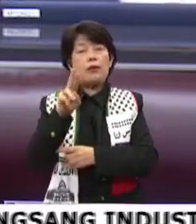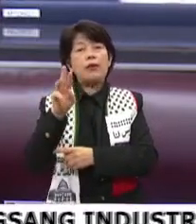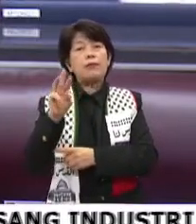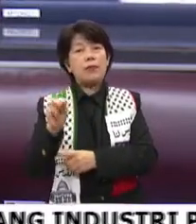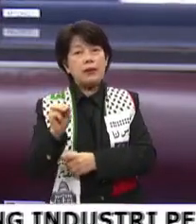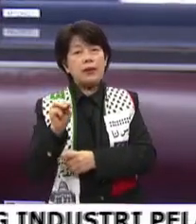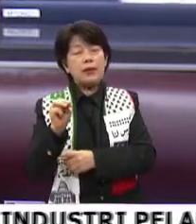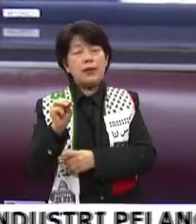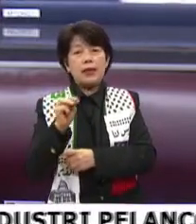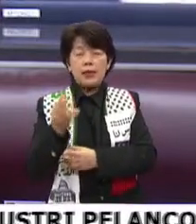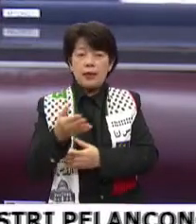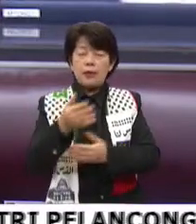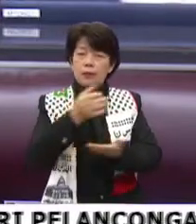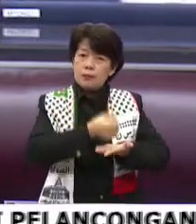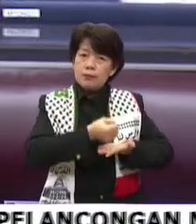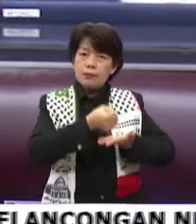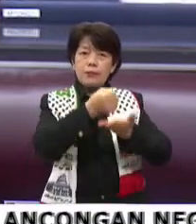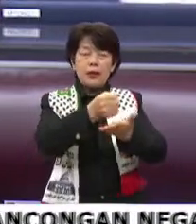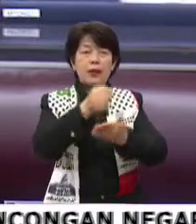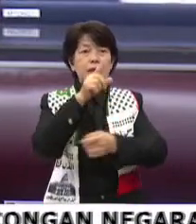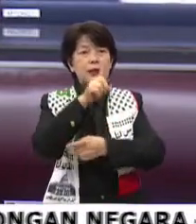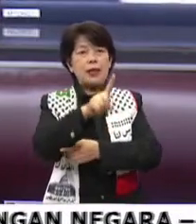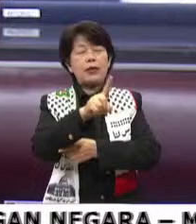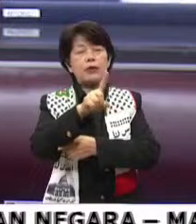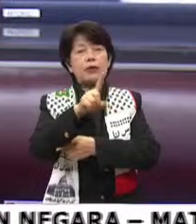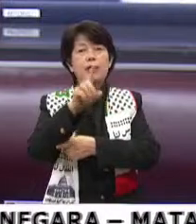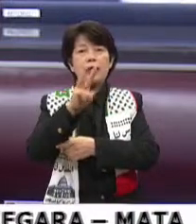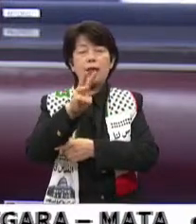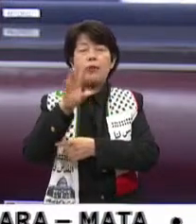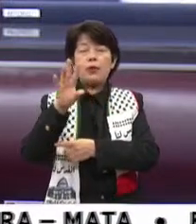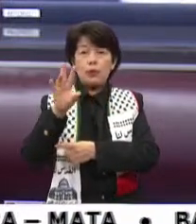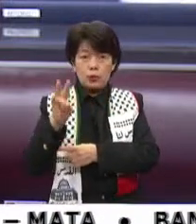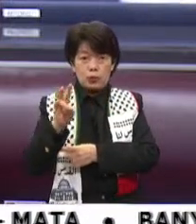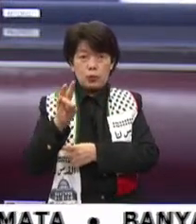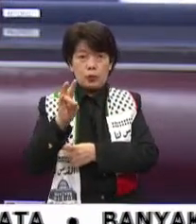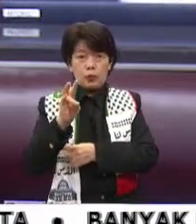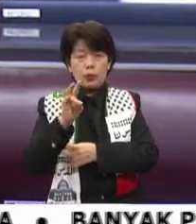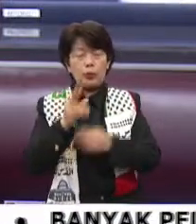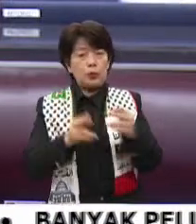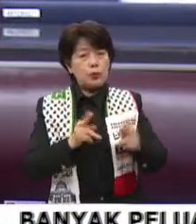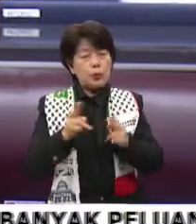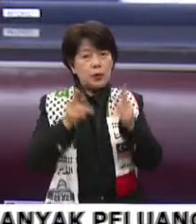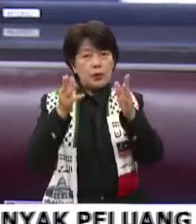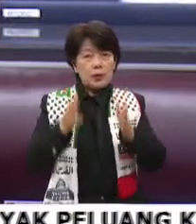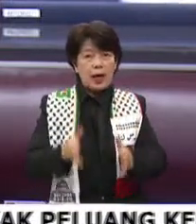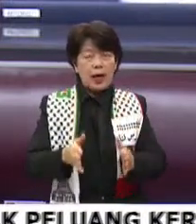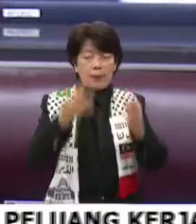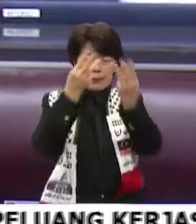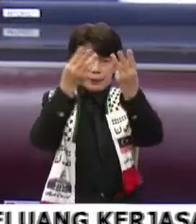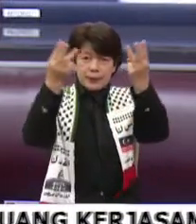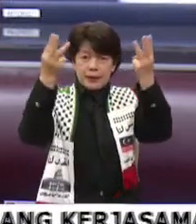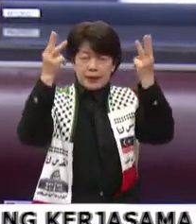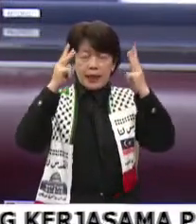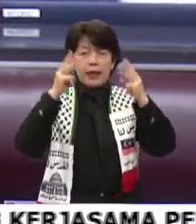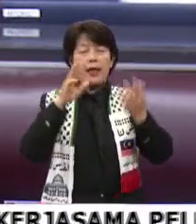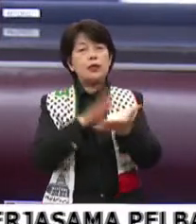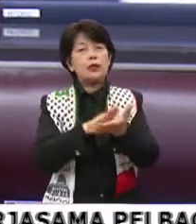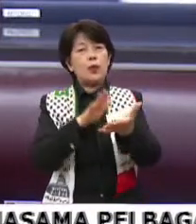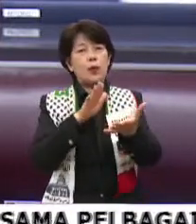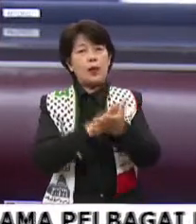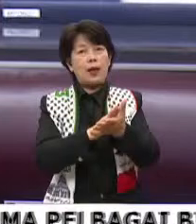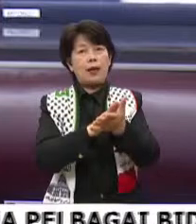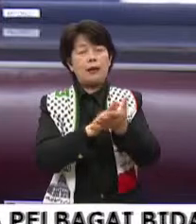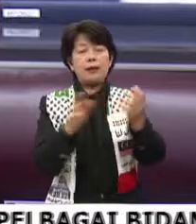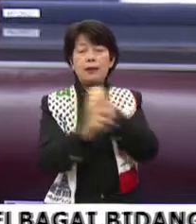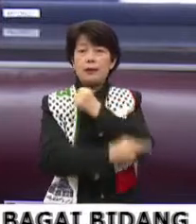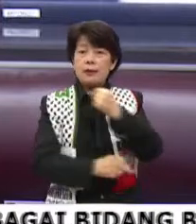Kepada seramai R7 orang Usahawan orang asli melalui spora tekun nasional